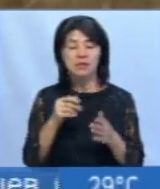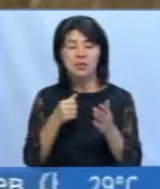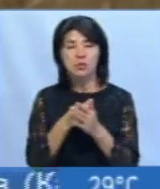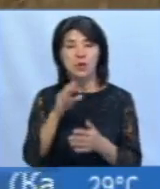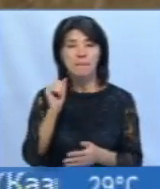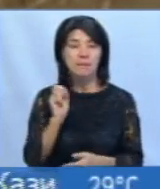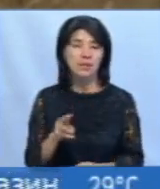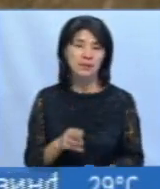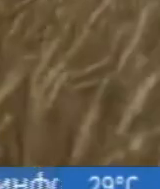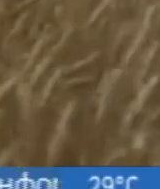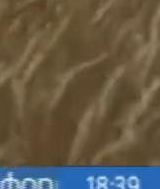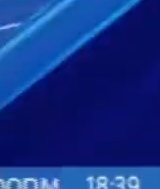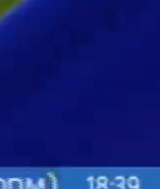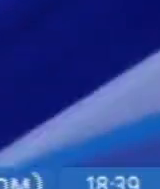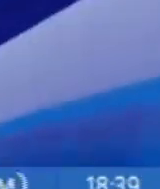это Сахпарат.